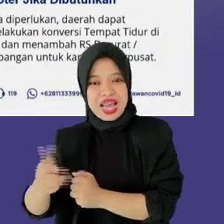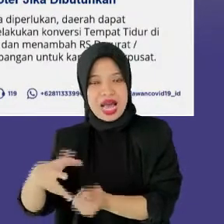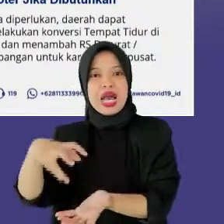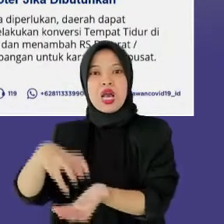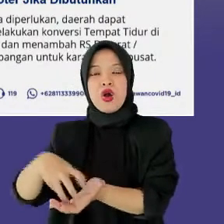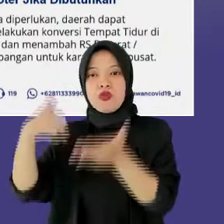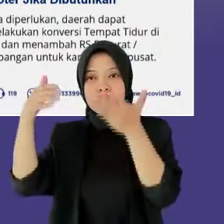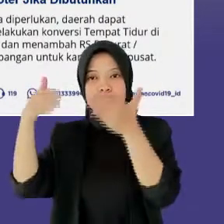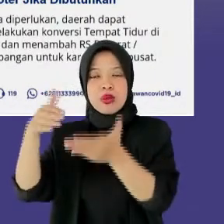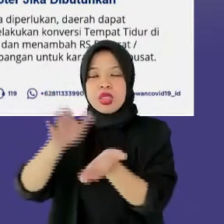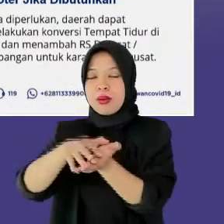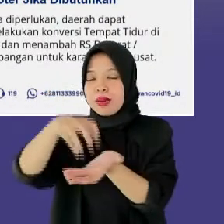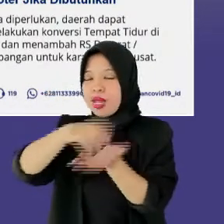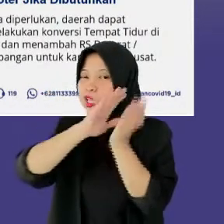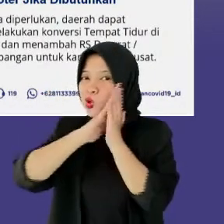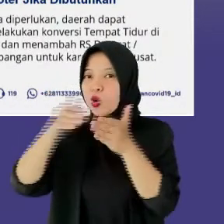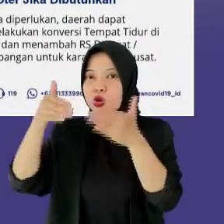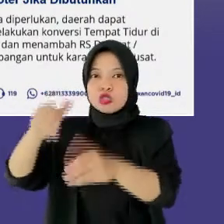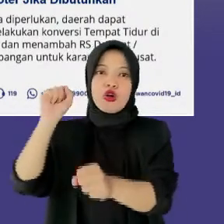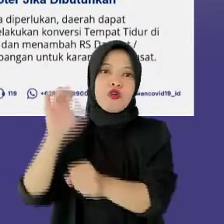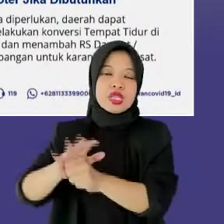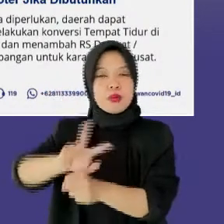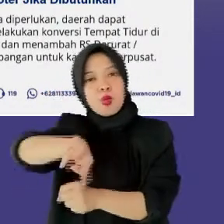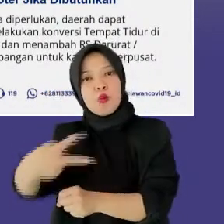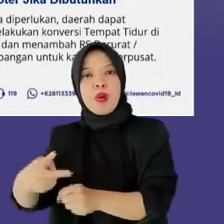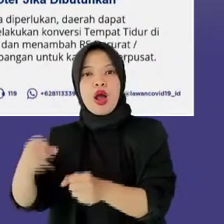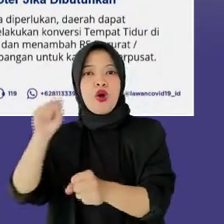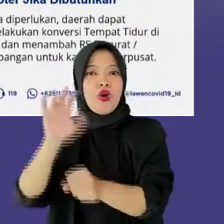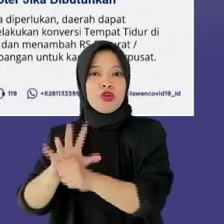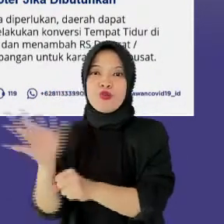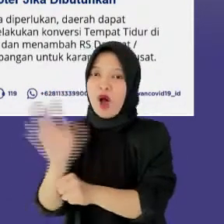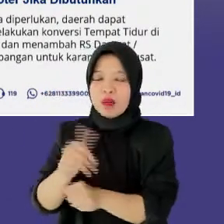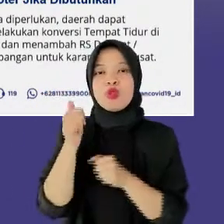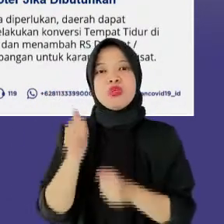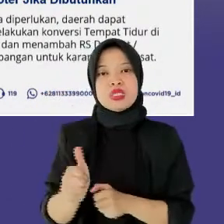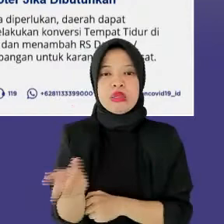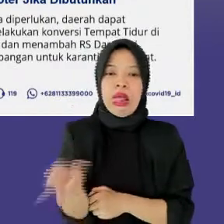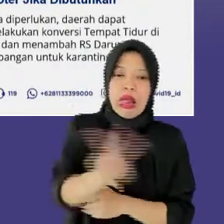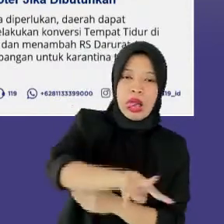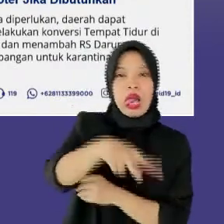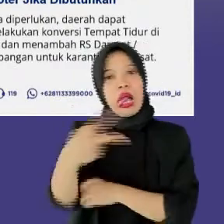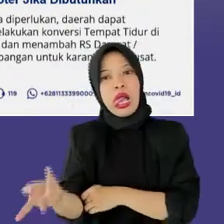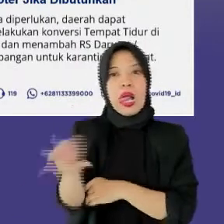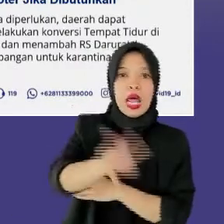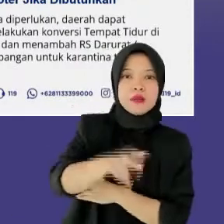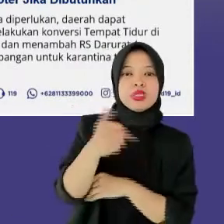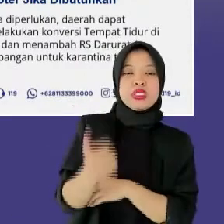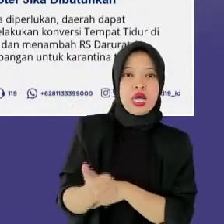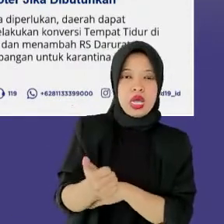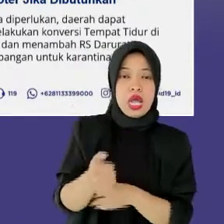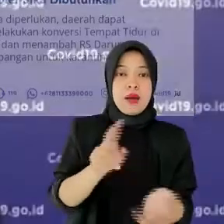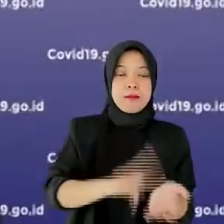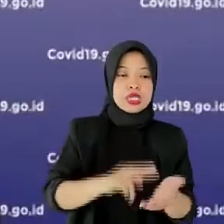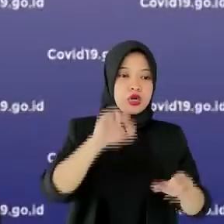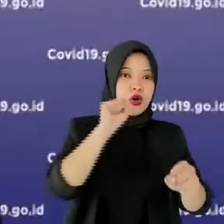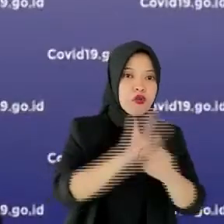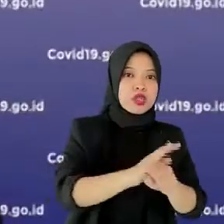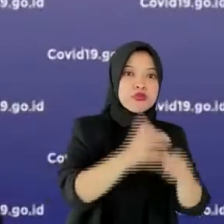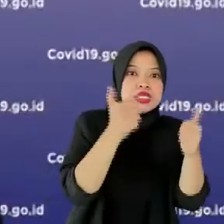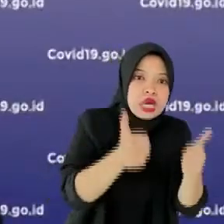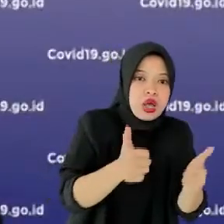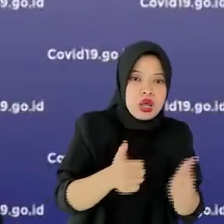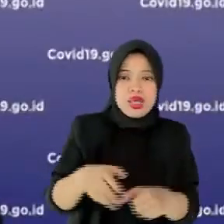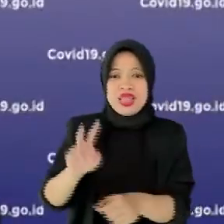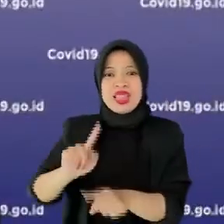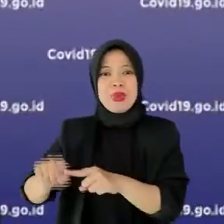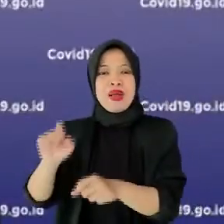menjadi non-COVID gitu. Jadi memang harus diatur sedemikian rupa agar pasien COVID tertangani, tapi juga pasien